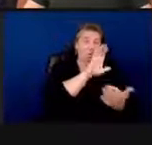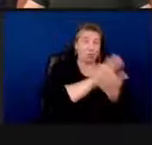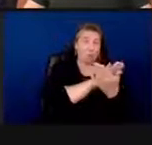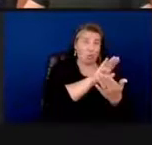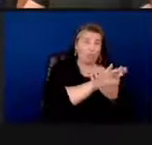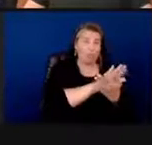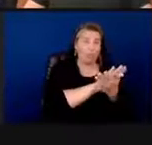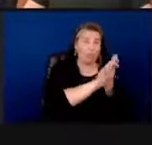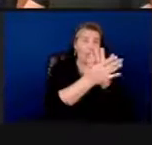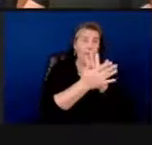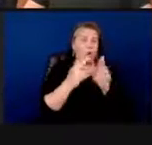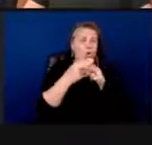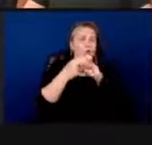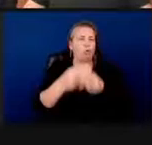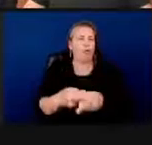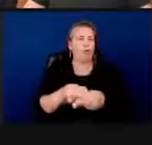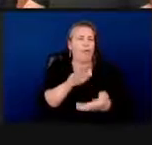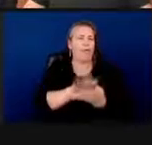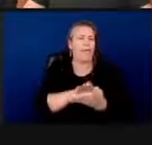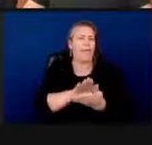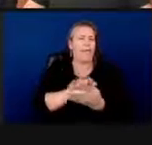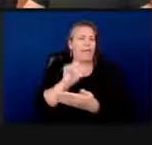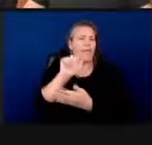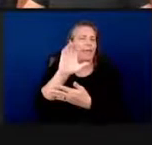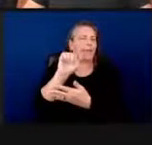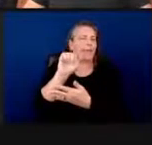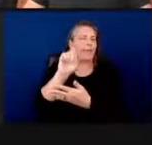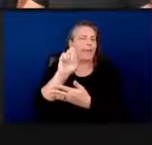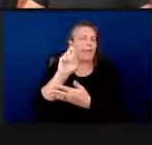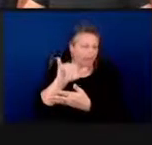نحن نعرف بأن